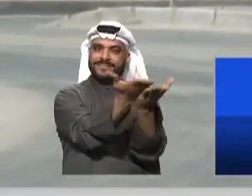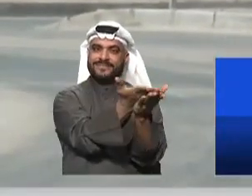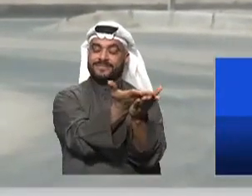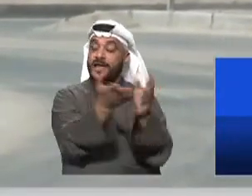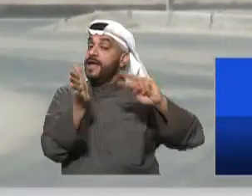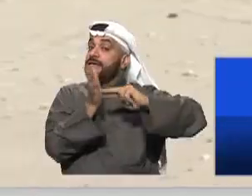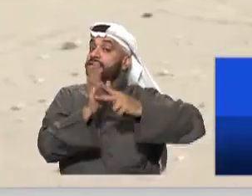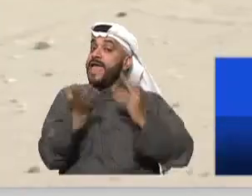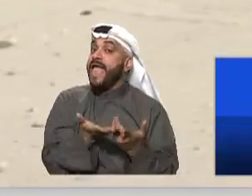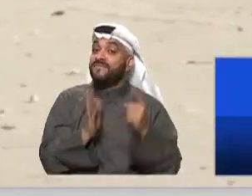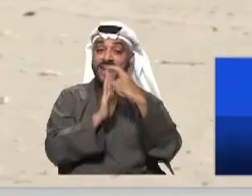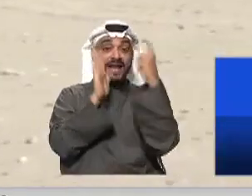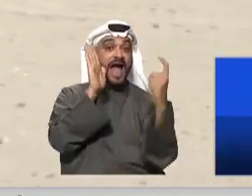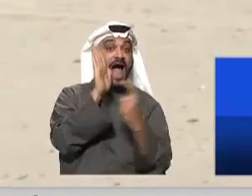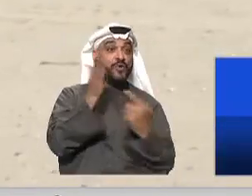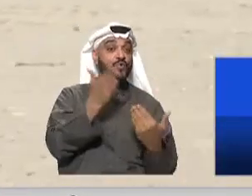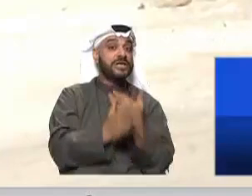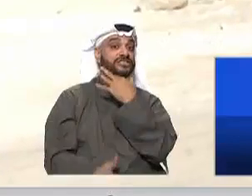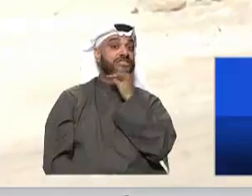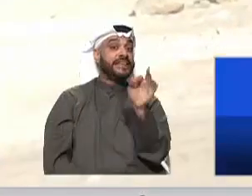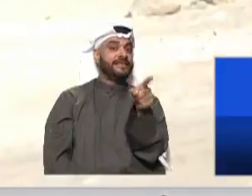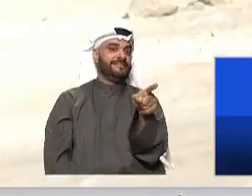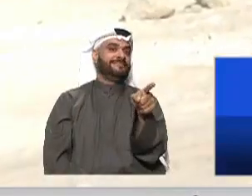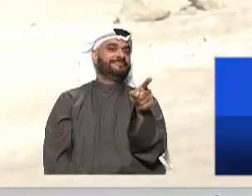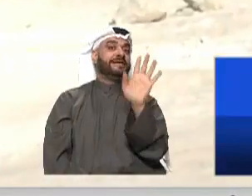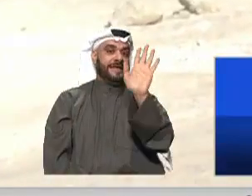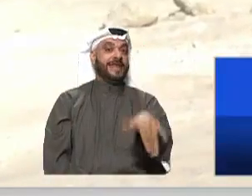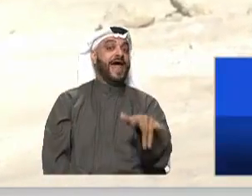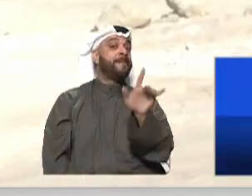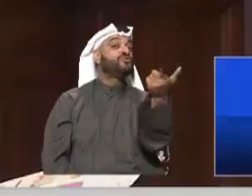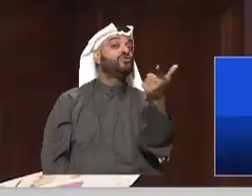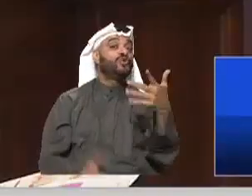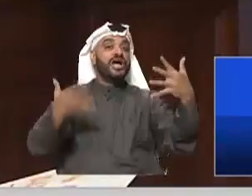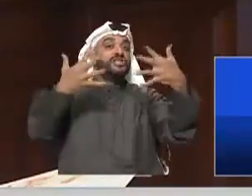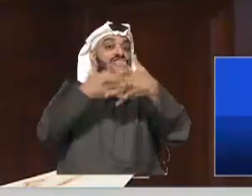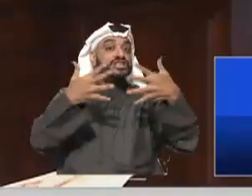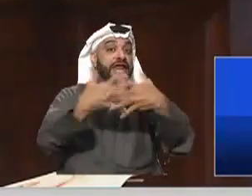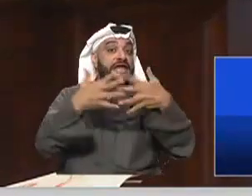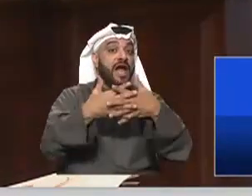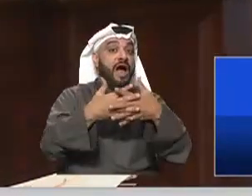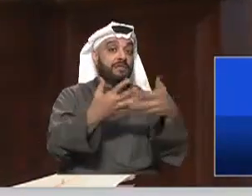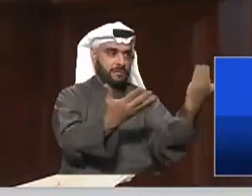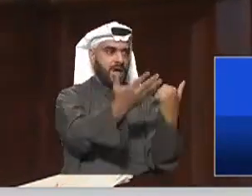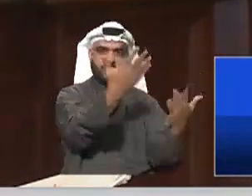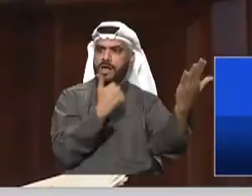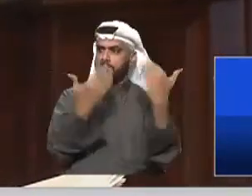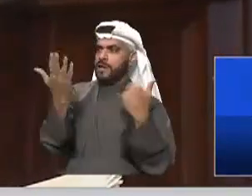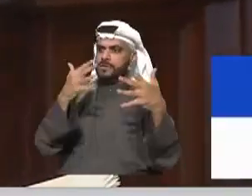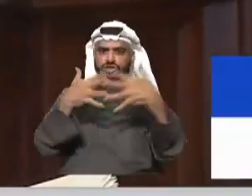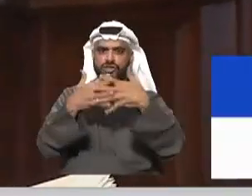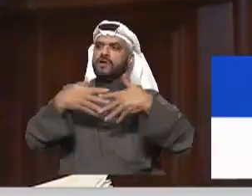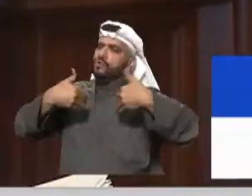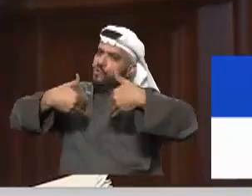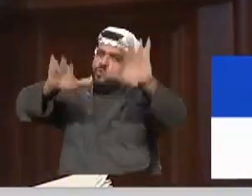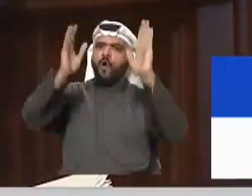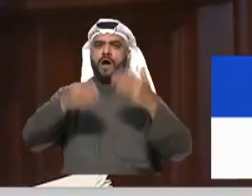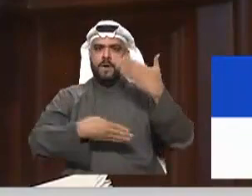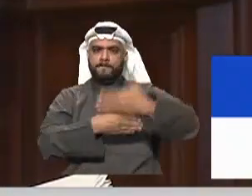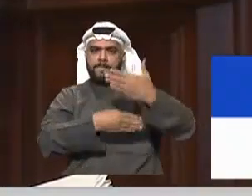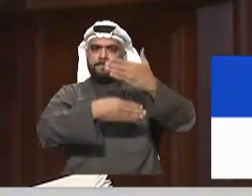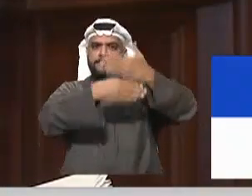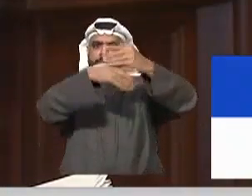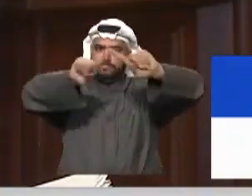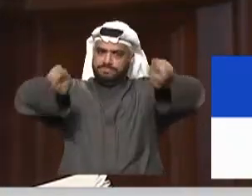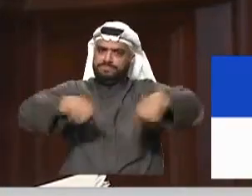تاثير القانون على اسعار سوق العقار فكره المدن الاسكانيه فكره ممتازه جدا